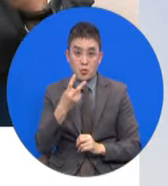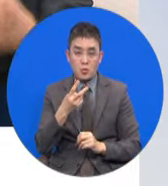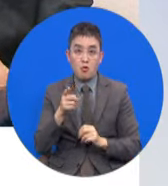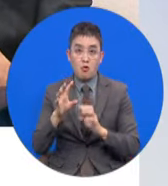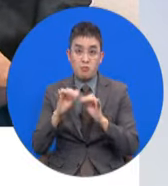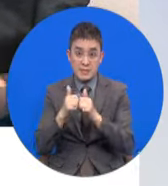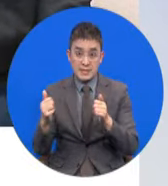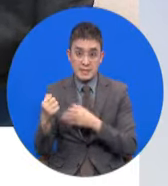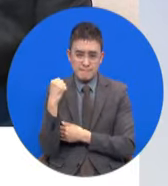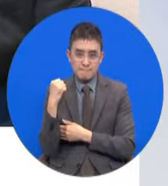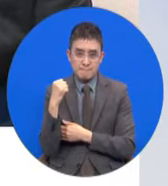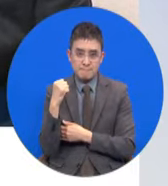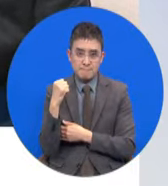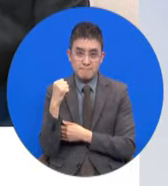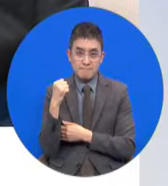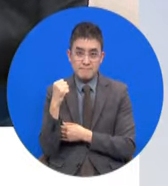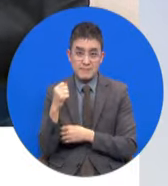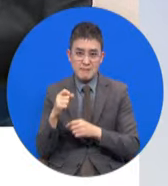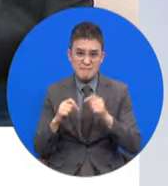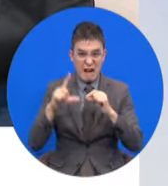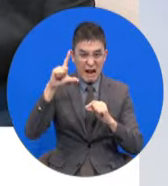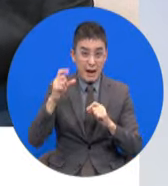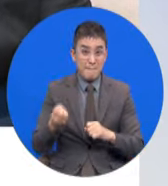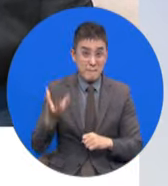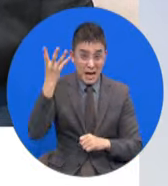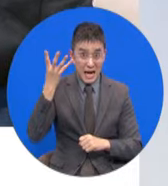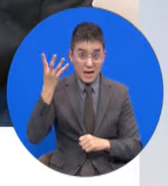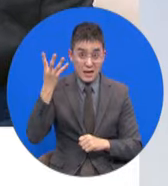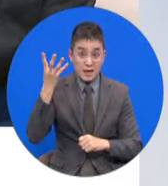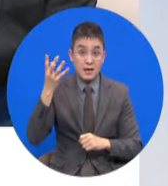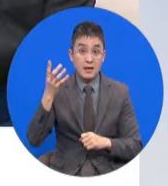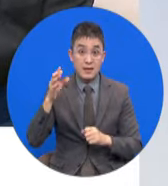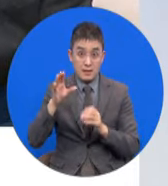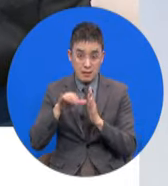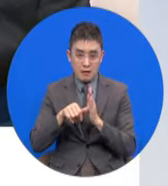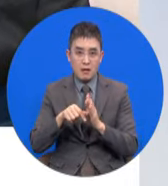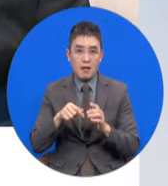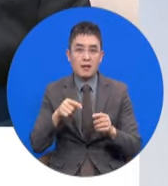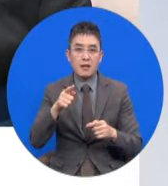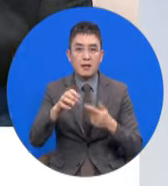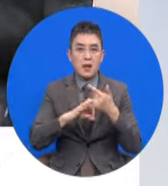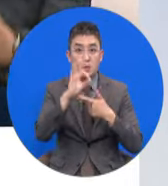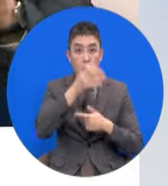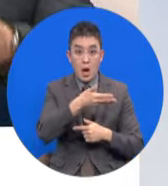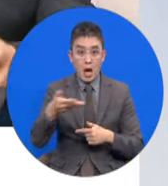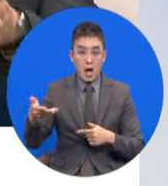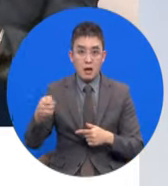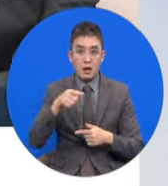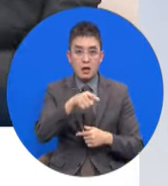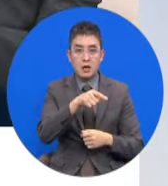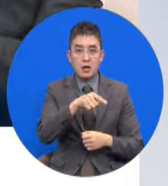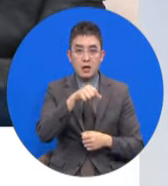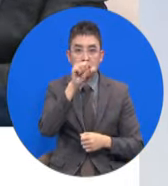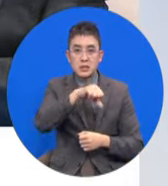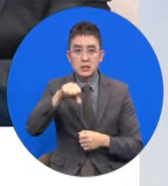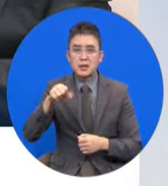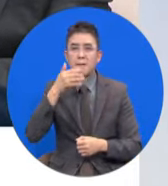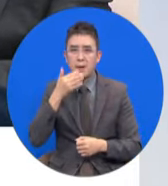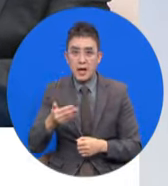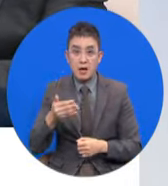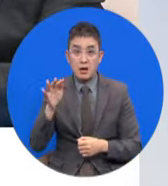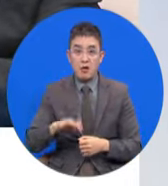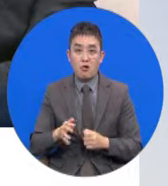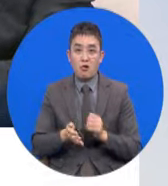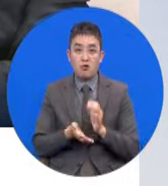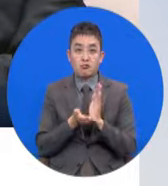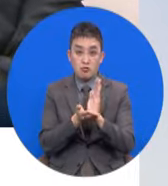국민의힘이 확고하게 압도했으면 낙동강 벨트도 흔들렸을 겁니다. 그런데 지금 수영 연재